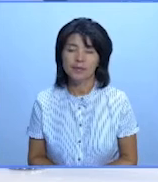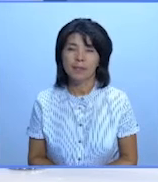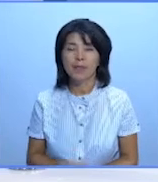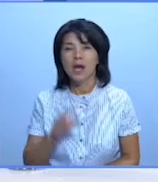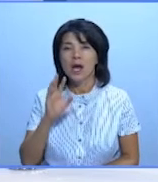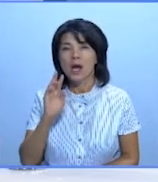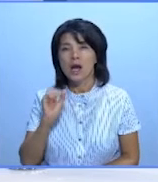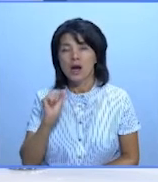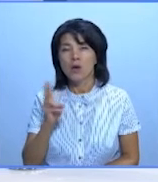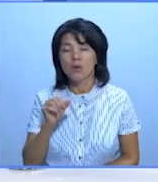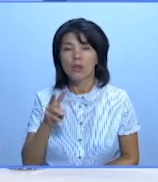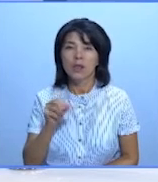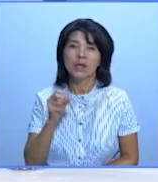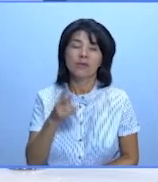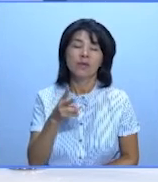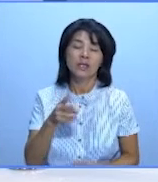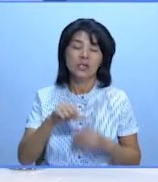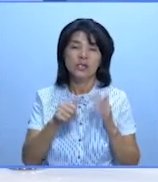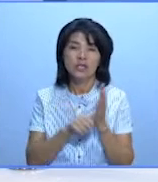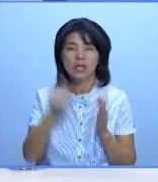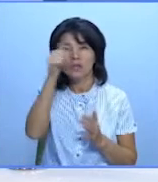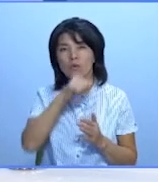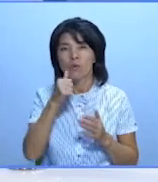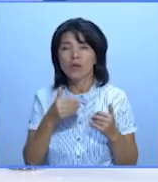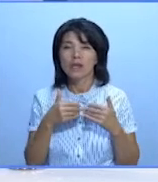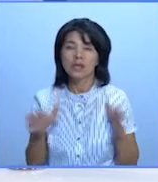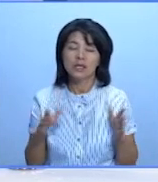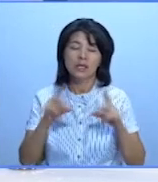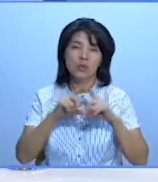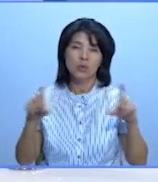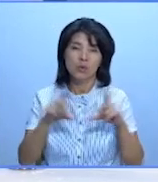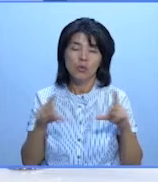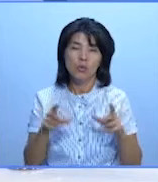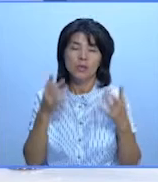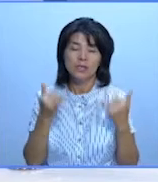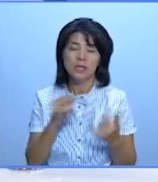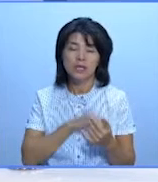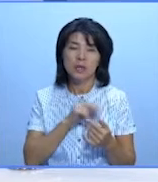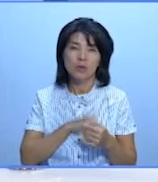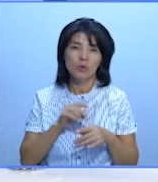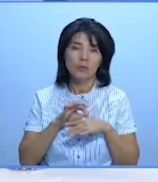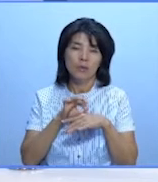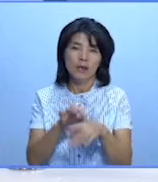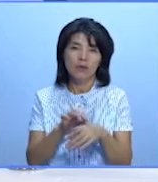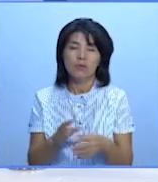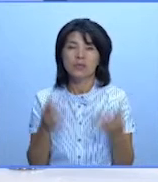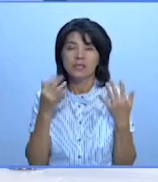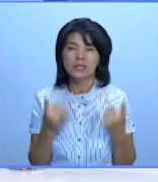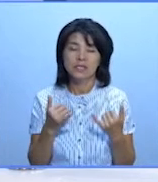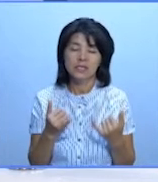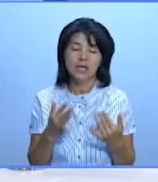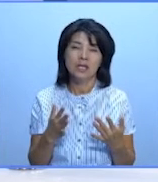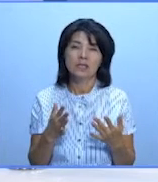Ал Аккулуда 2016 жылдан бастап ашылған өнер мектебіне күрделі жөндеу жұмыстары жүргізілді. Әлеуметтік саладағы мұндай